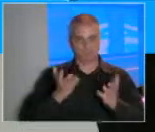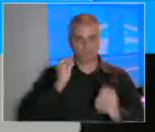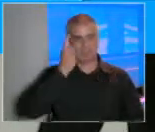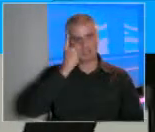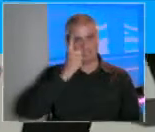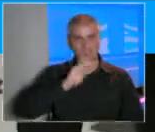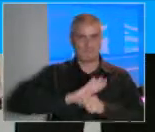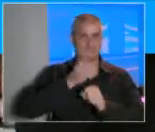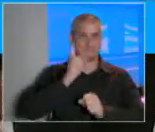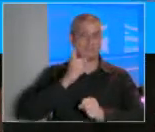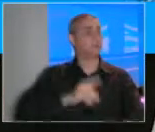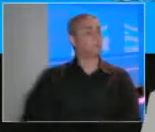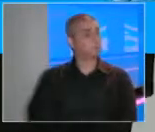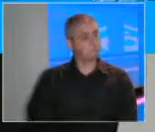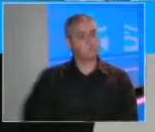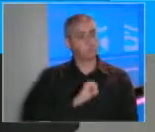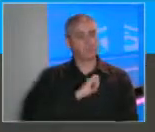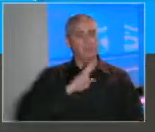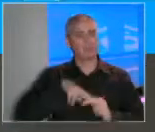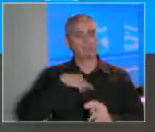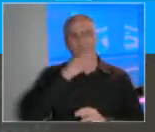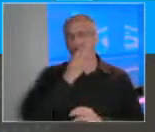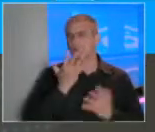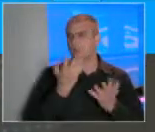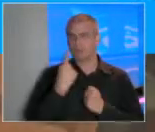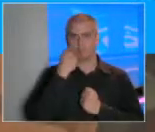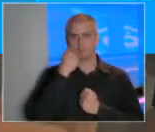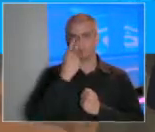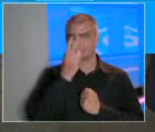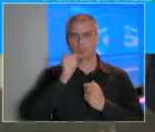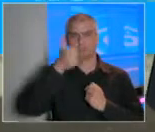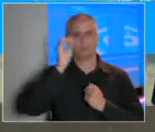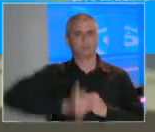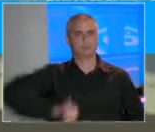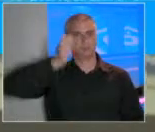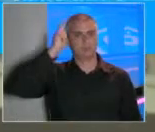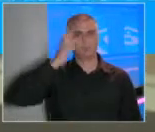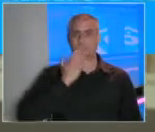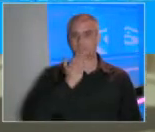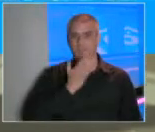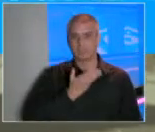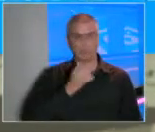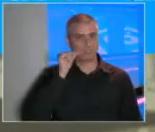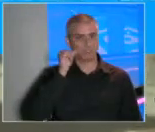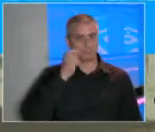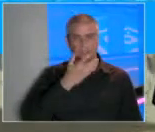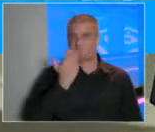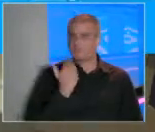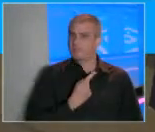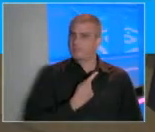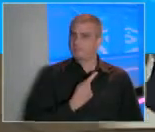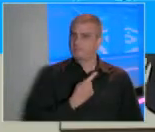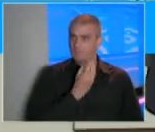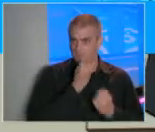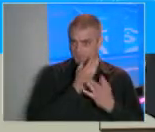איומים וסנקציות. מעניין. טוב, אני רוצה אחר כך לשאול אותך גם איך התרשמת מביקורו הראשון של שר החוץ הישראלי, אשכנזי, אבל לפני כן,